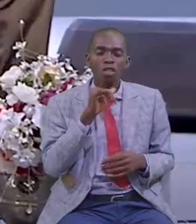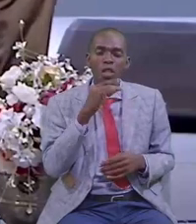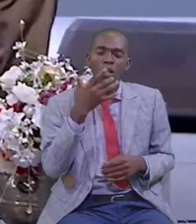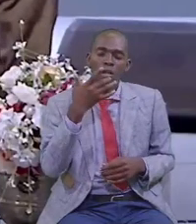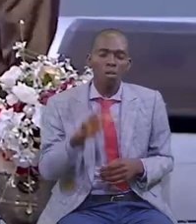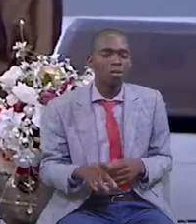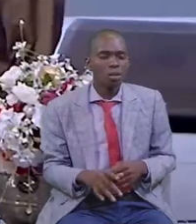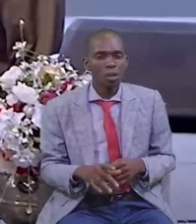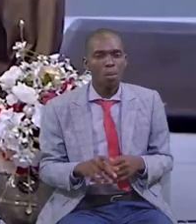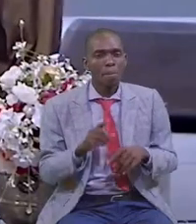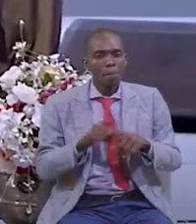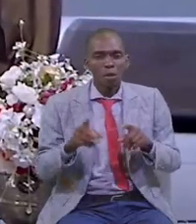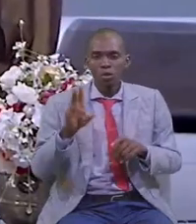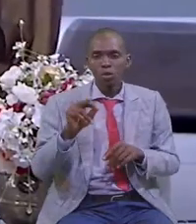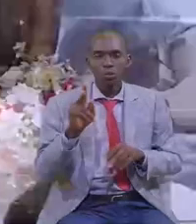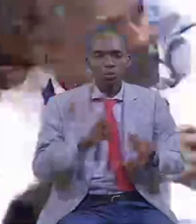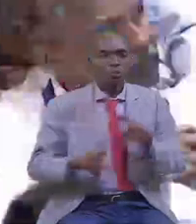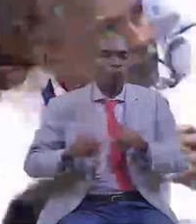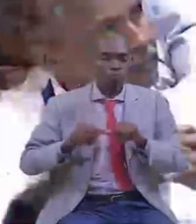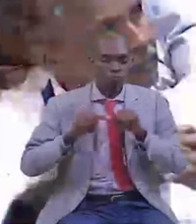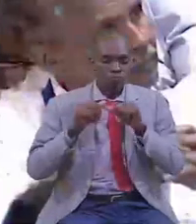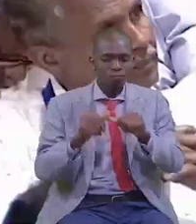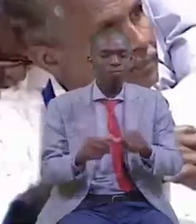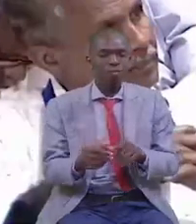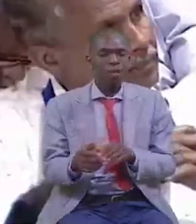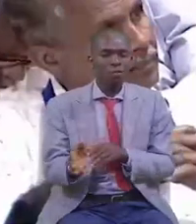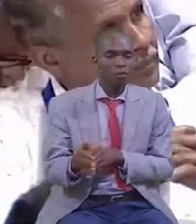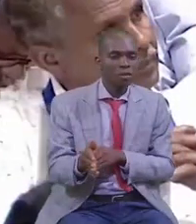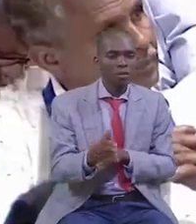Ils ont continué à pêcher. Ils n'ont rien attrapé.